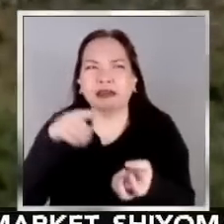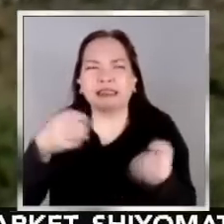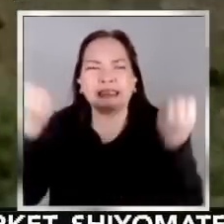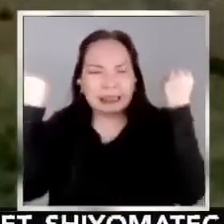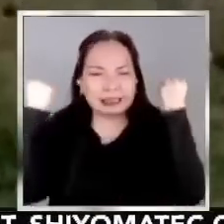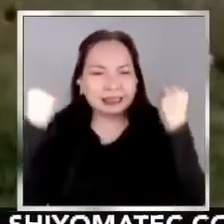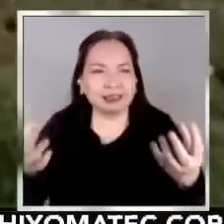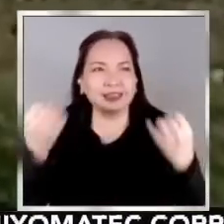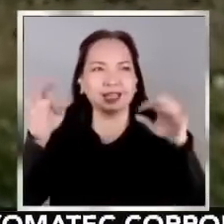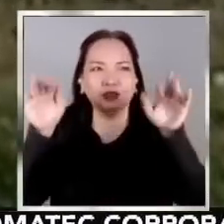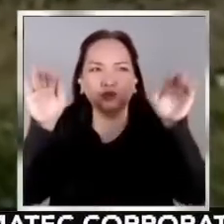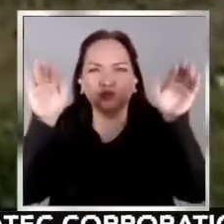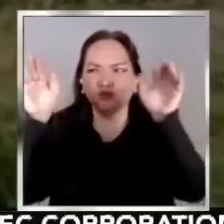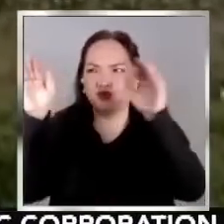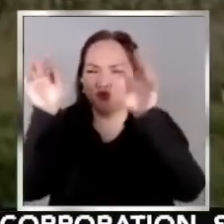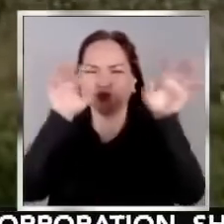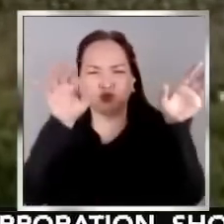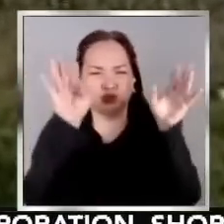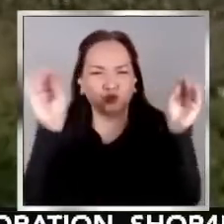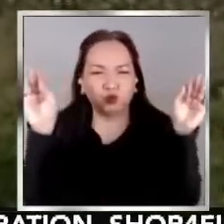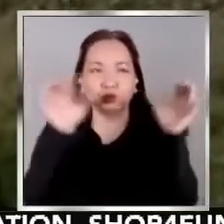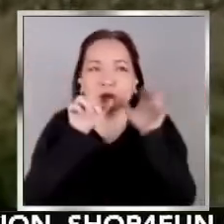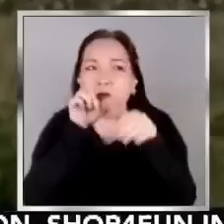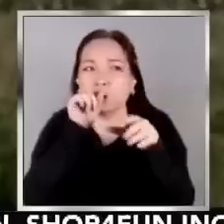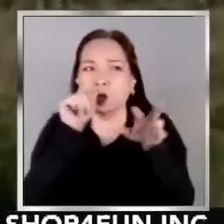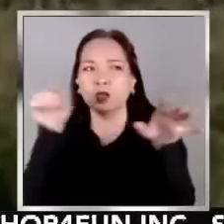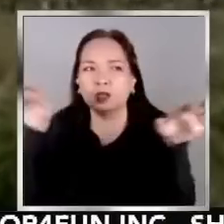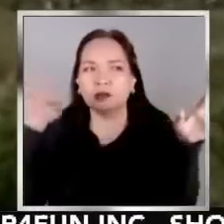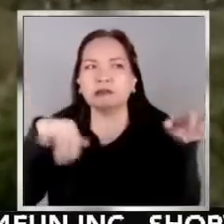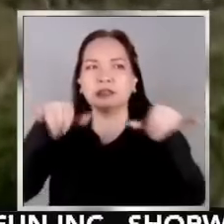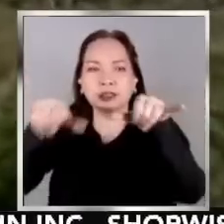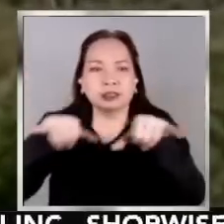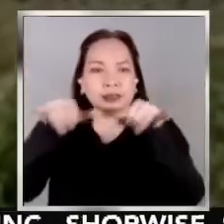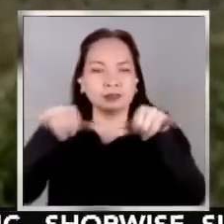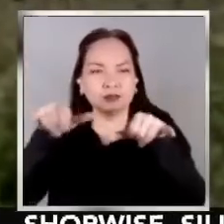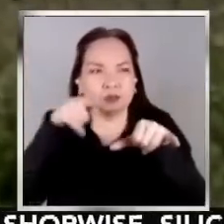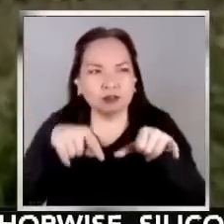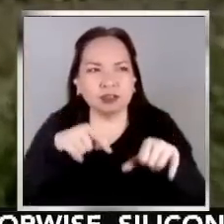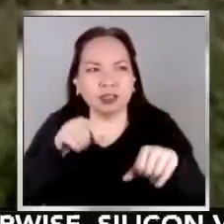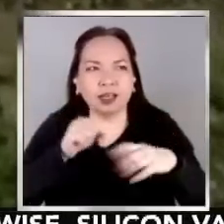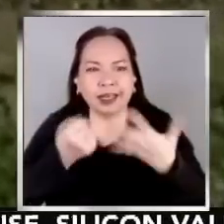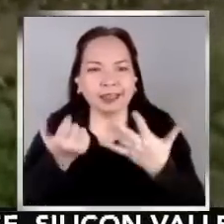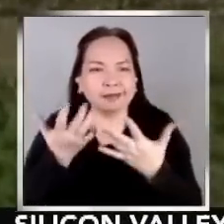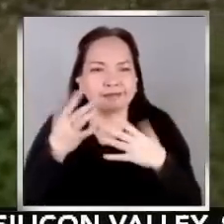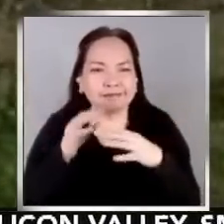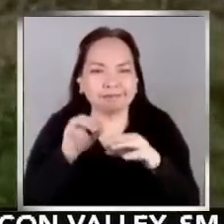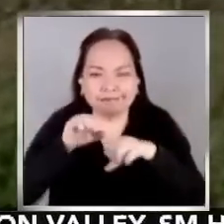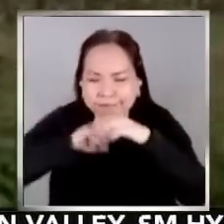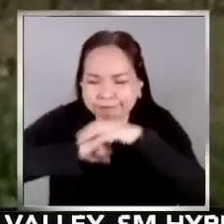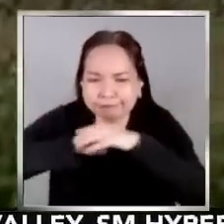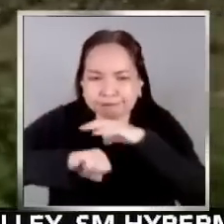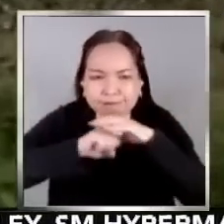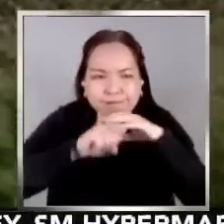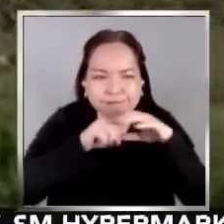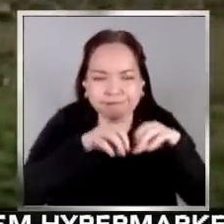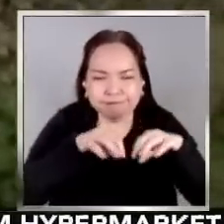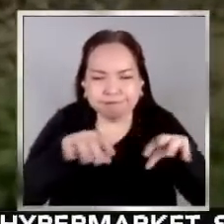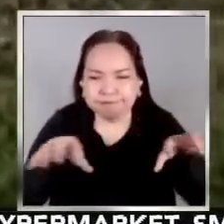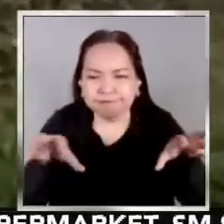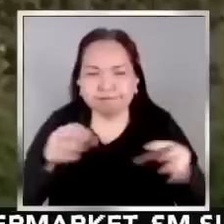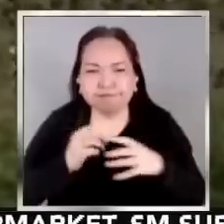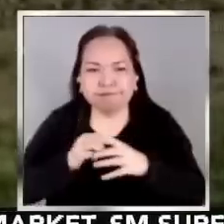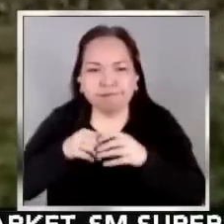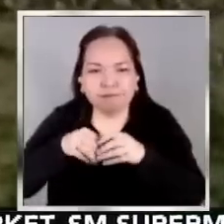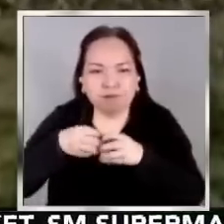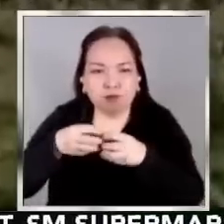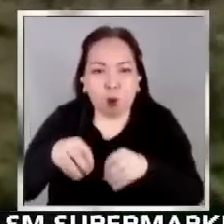sooty tern na ginawa ng breeding ground ang lugar na ito. Mahalaga ang mga ganitong bird sanctuary para maprotektahan ang mga